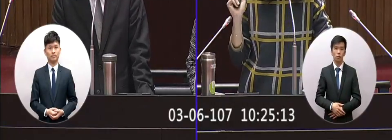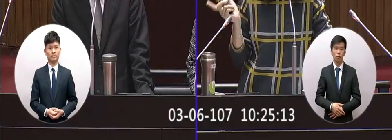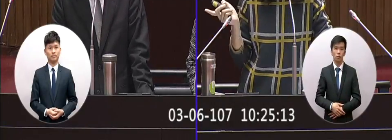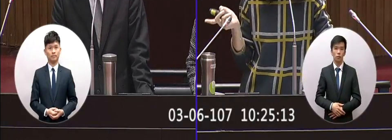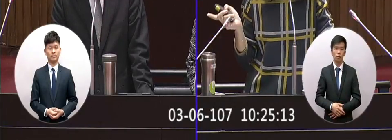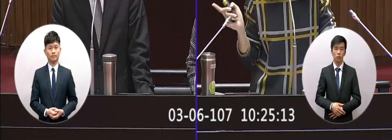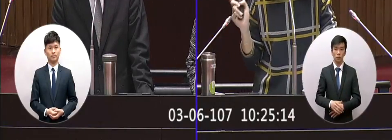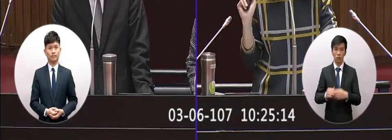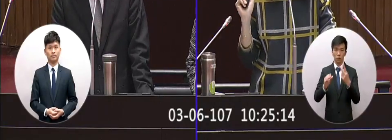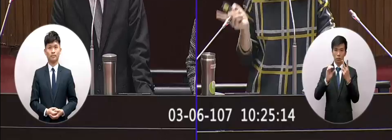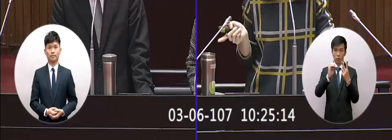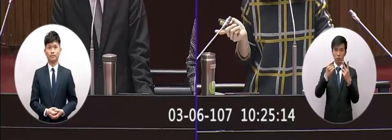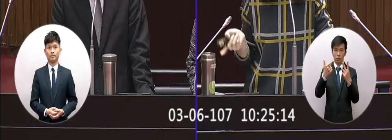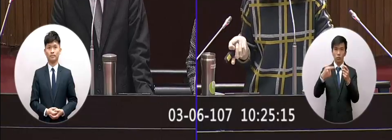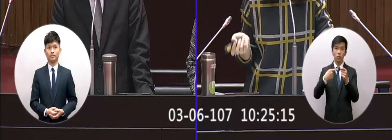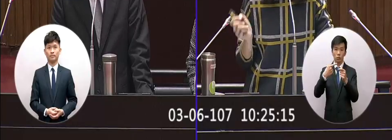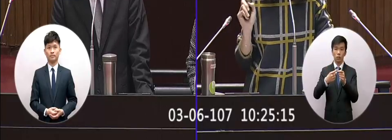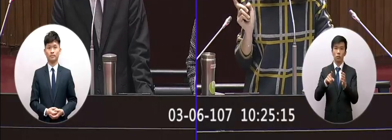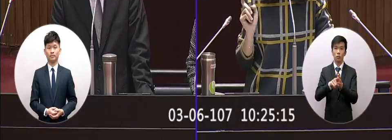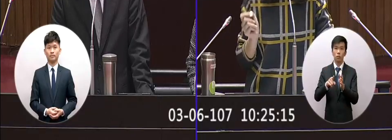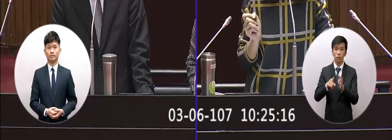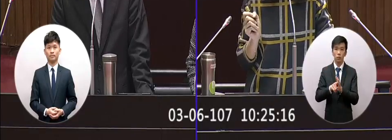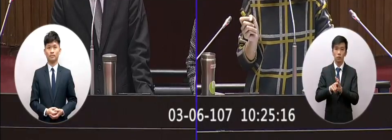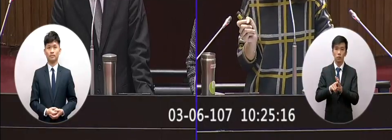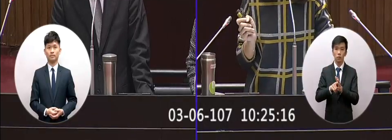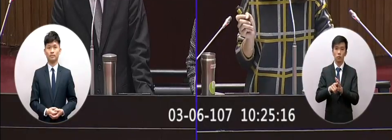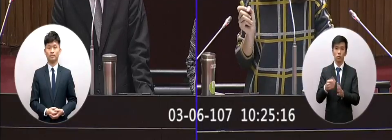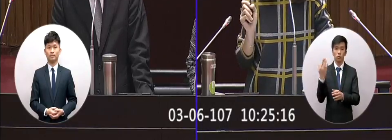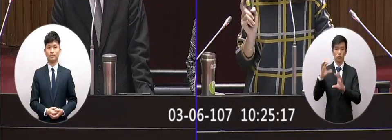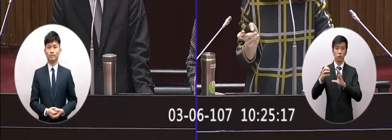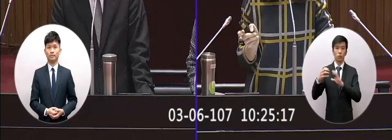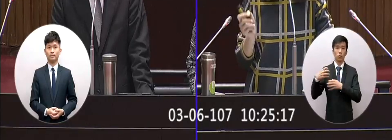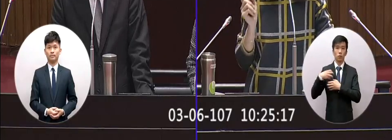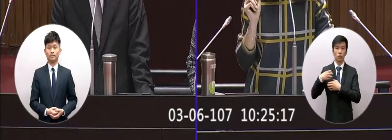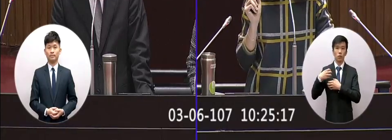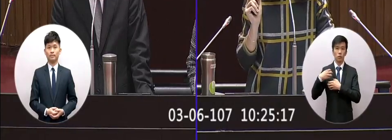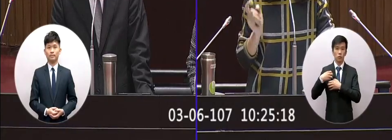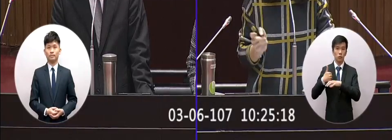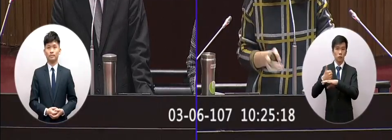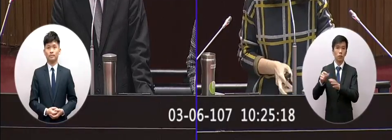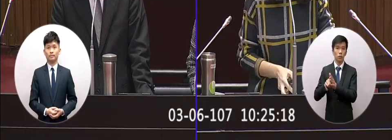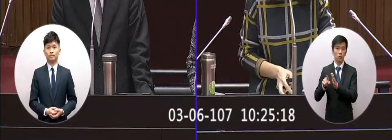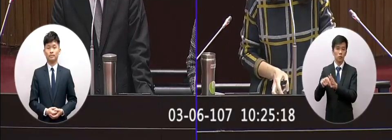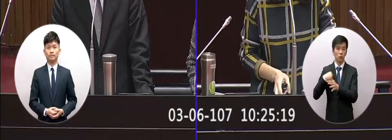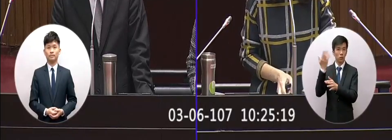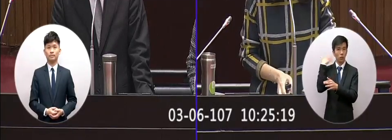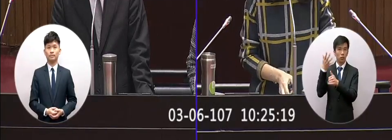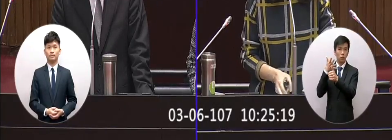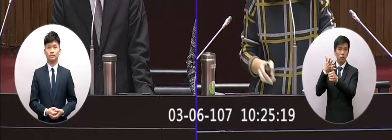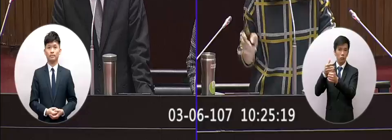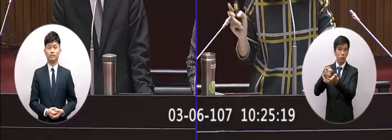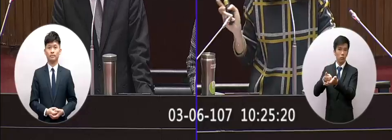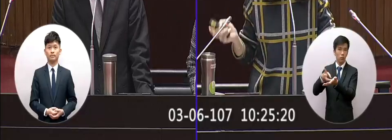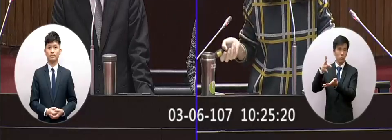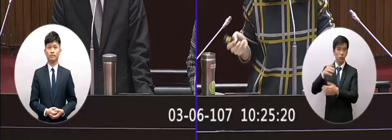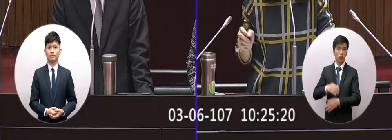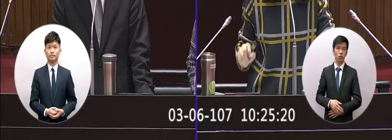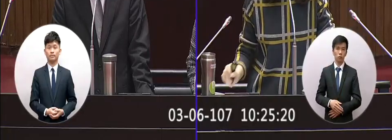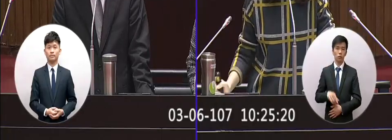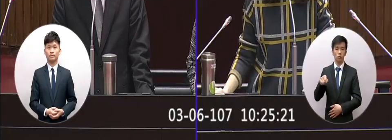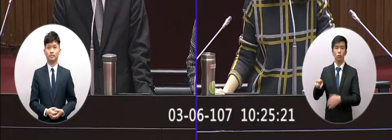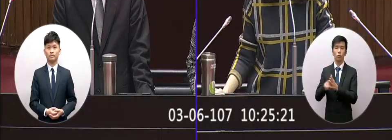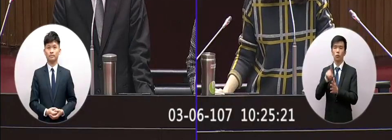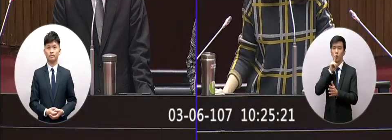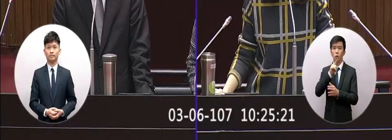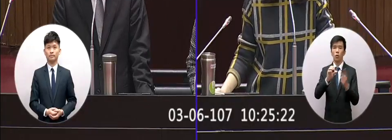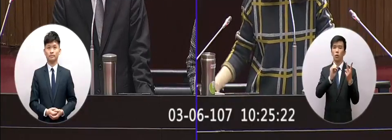道2016年的时候，国防部部长的时候，他在任的时候，我在卫环委员会我也问过他好几次，他说2016年底哦，